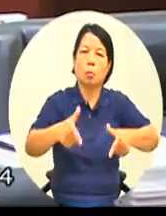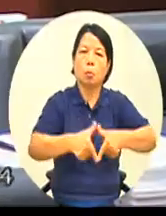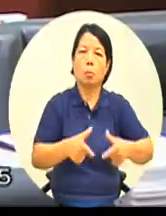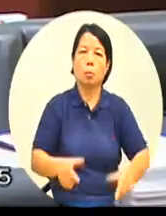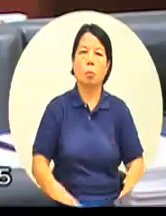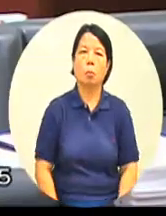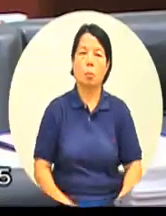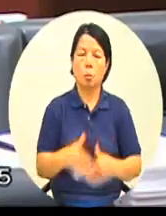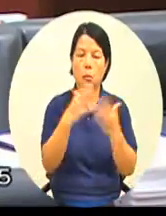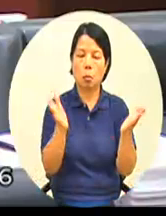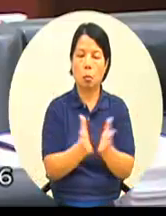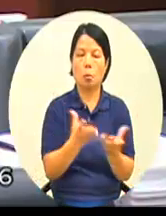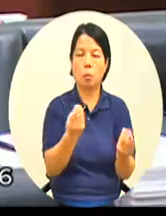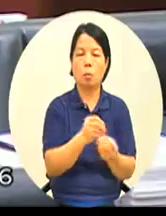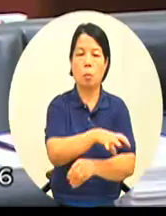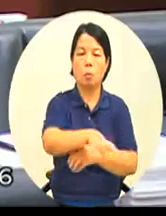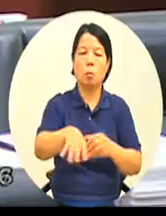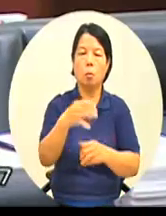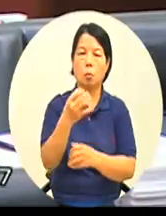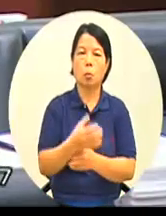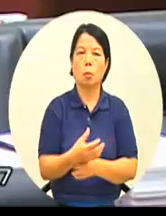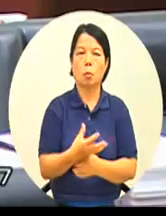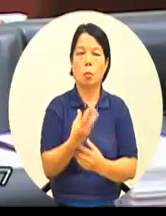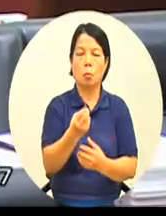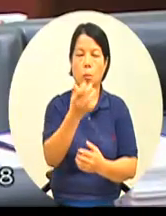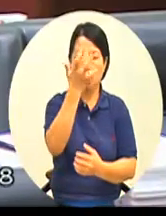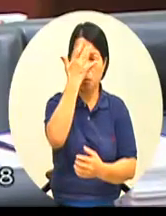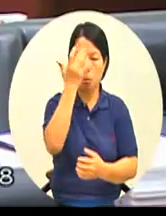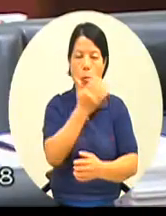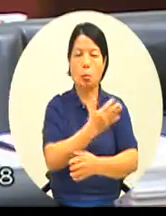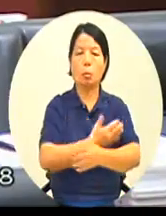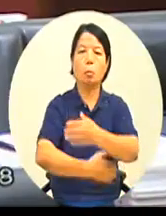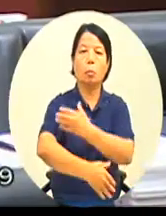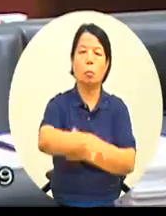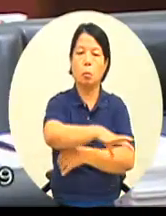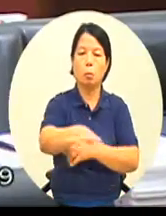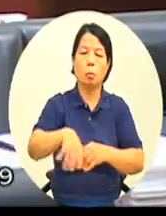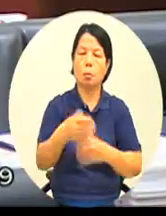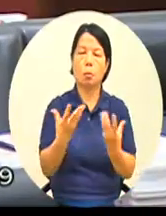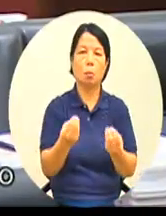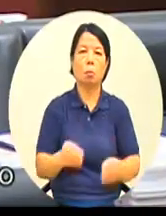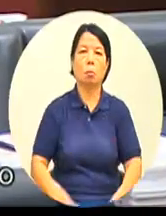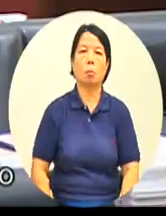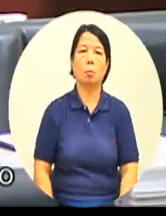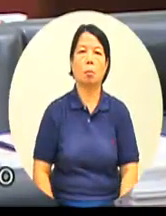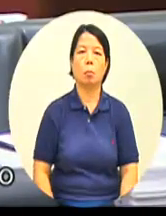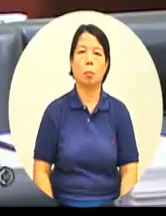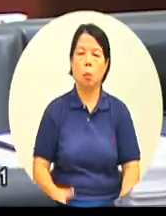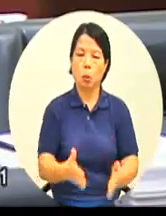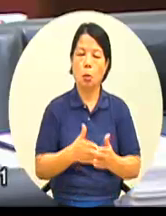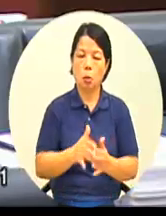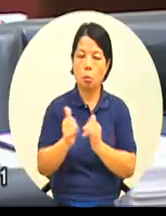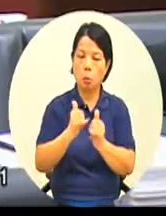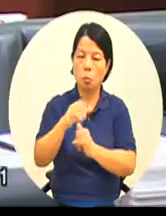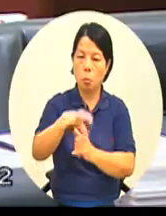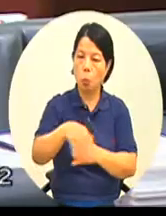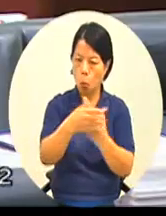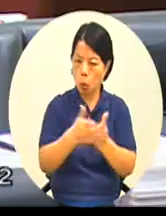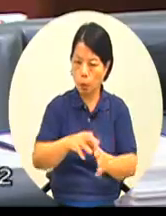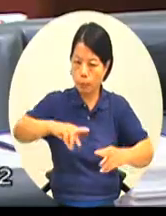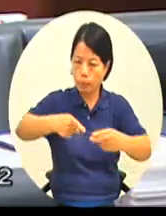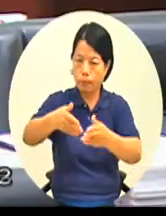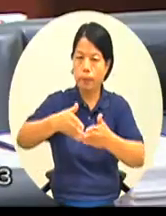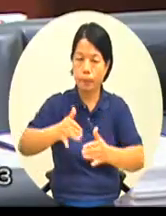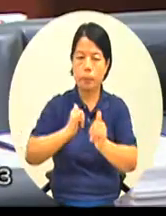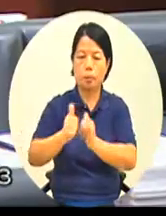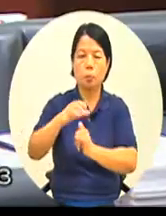无障碍空间这个设施，这个是让我蛮惊讶的，所以我在民政部门的时候，我有要求他们一定要改善。当然，我想社会局是更